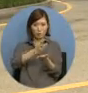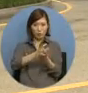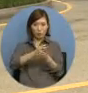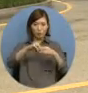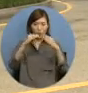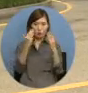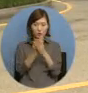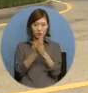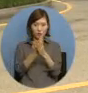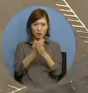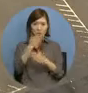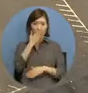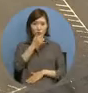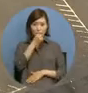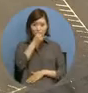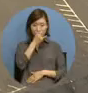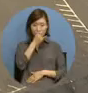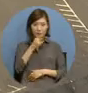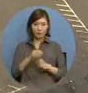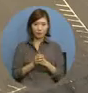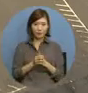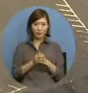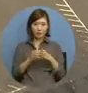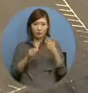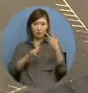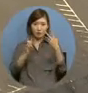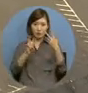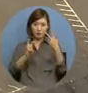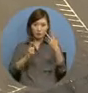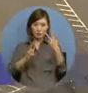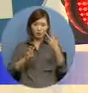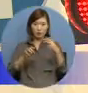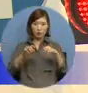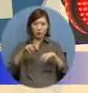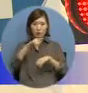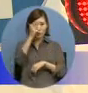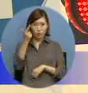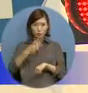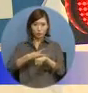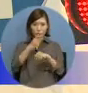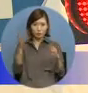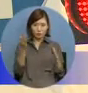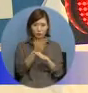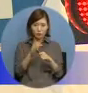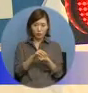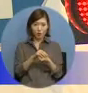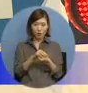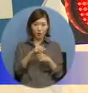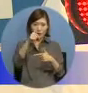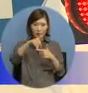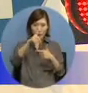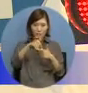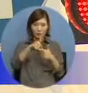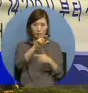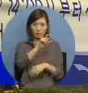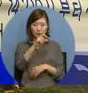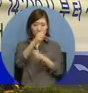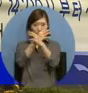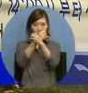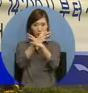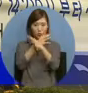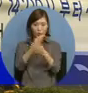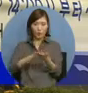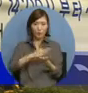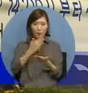운전할 수 있도록 도모하면서 7월 30일 오후 2시부터 강남역 교차로의 신호체계가 개선되면서